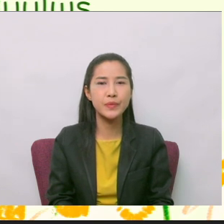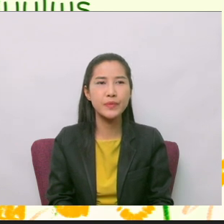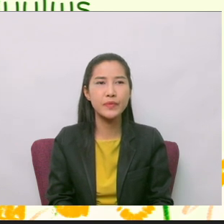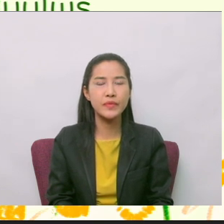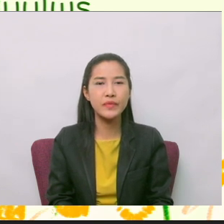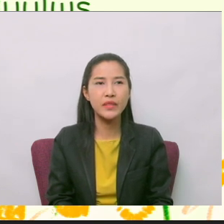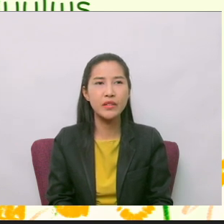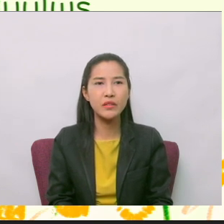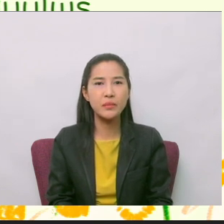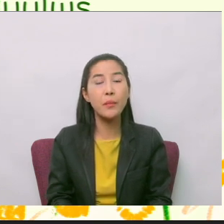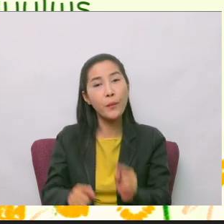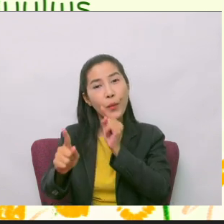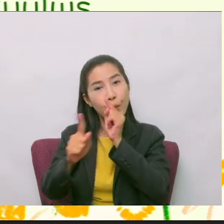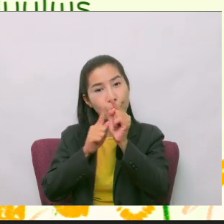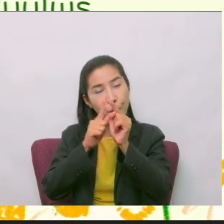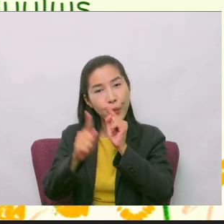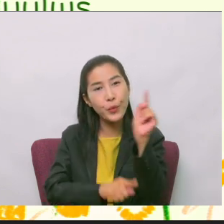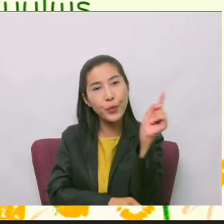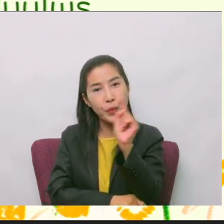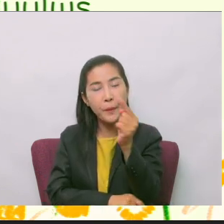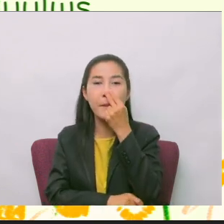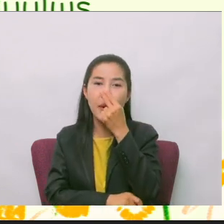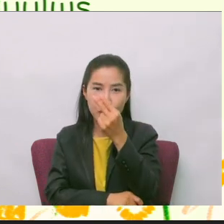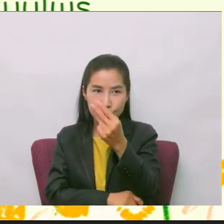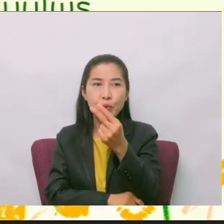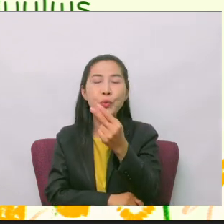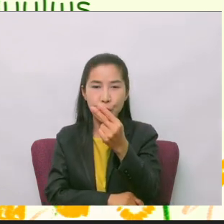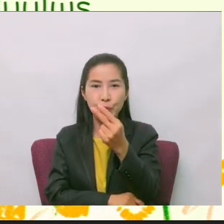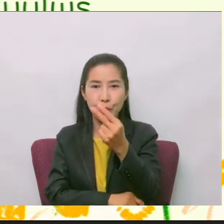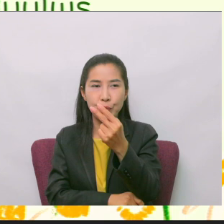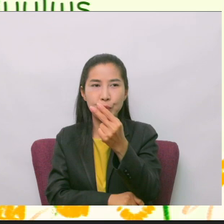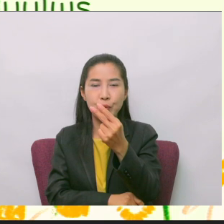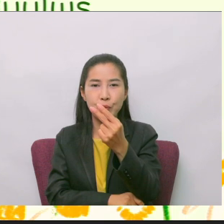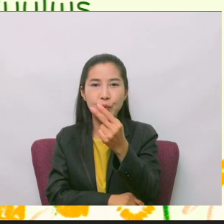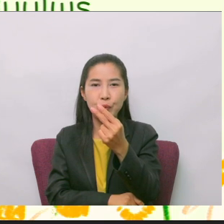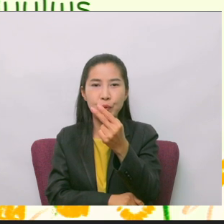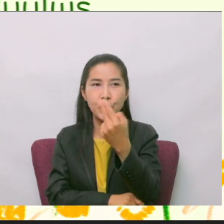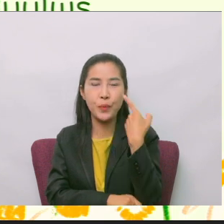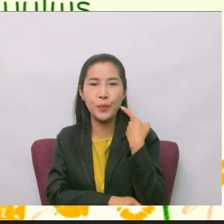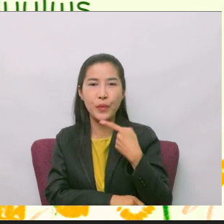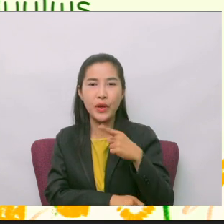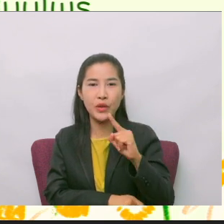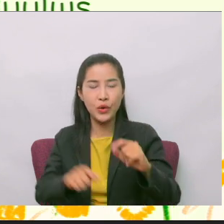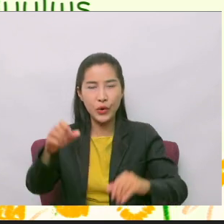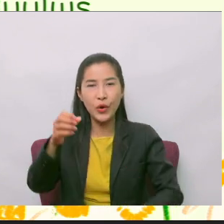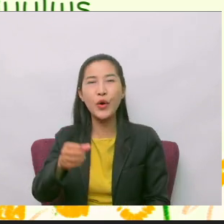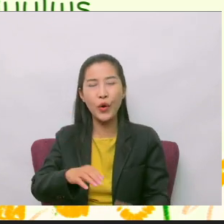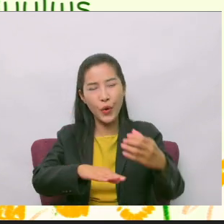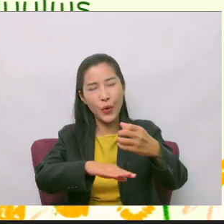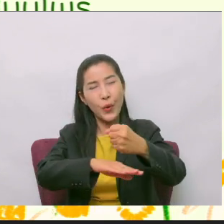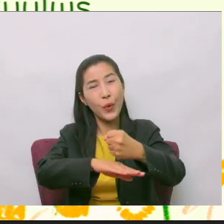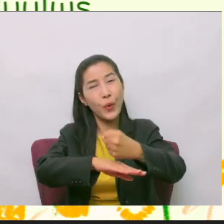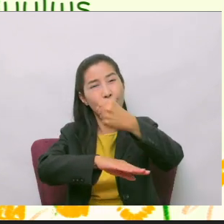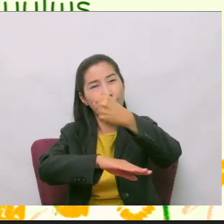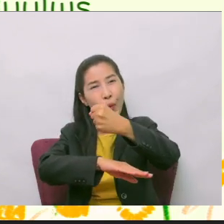ะคะได้พูดไปเนาะทีนี้เรามาดูสรรพคุณนะคะในลูกประคบสมุนไพรในลูกประคบนะคะ